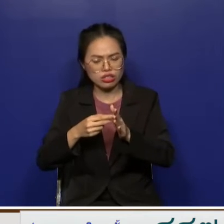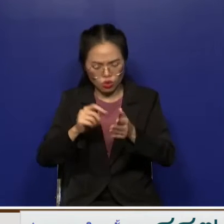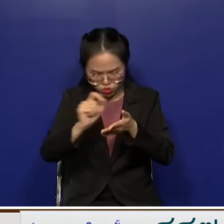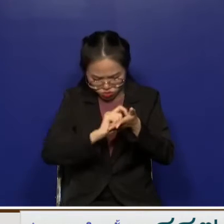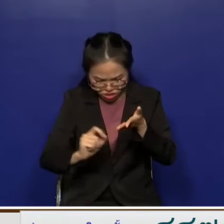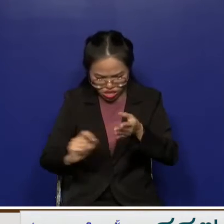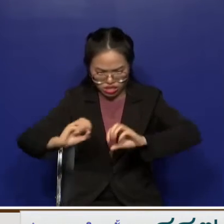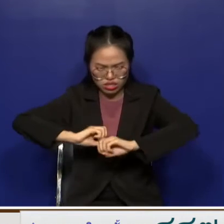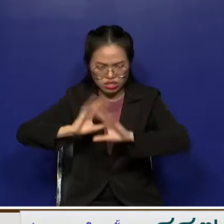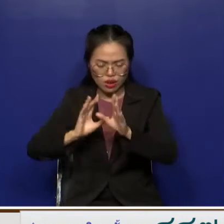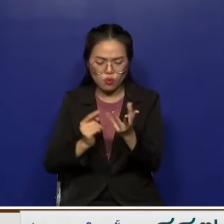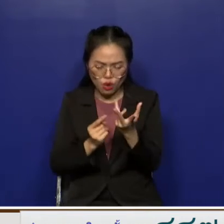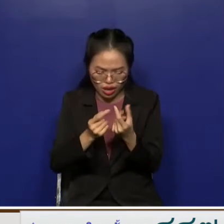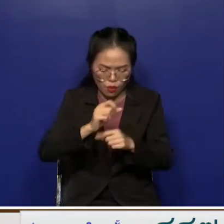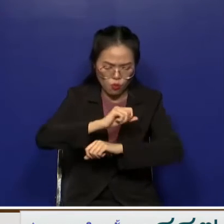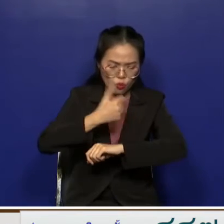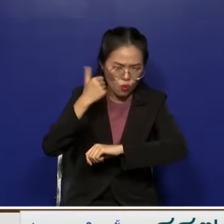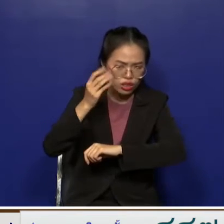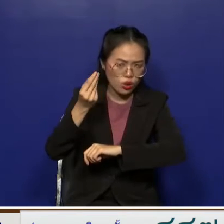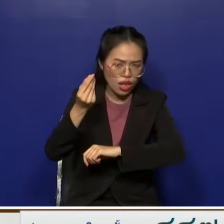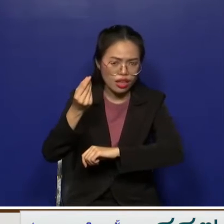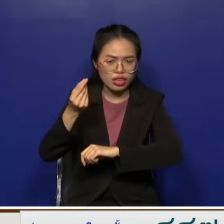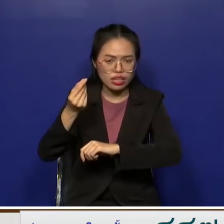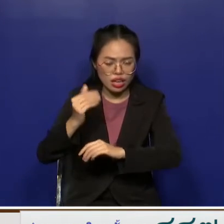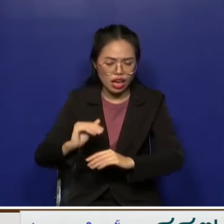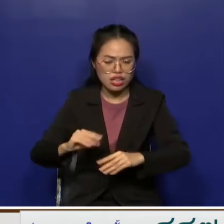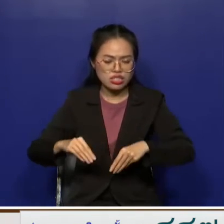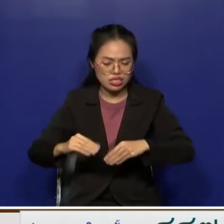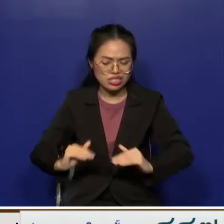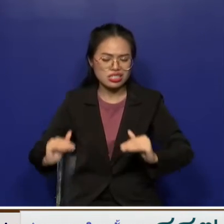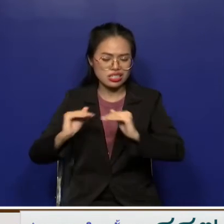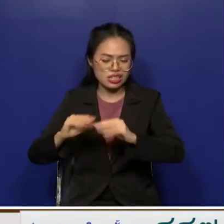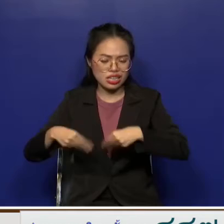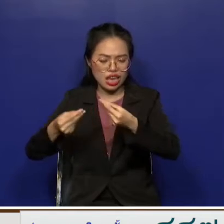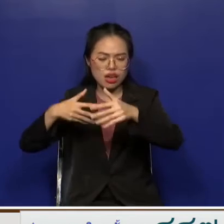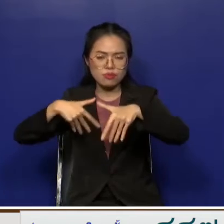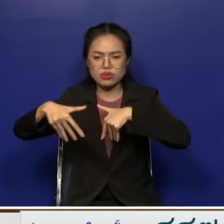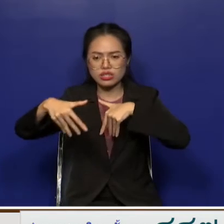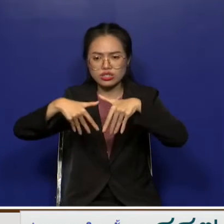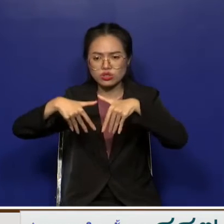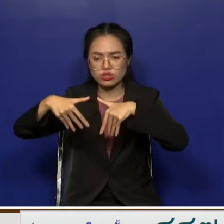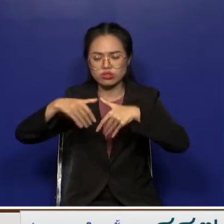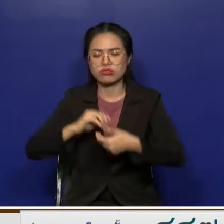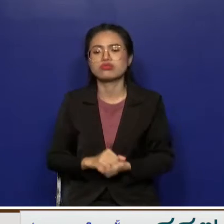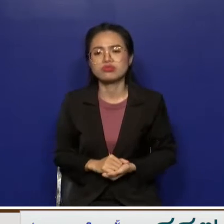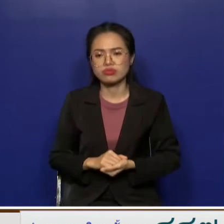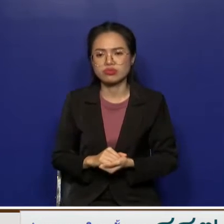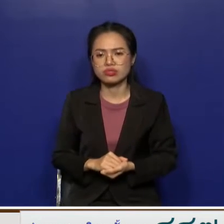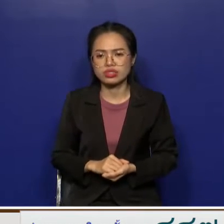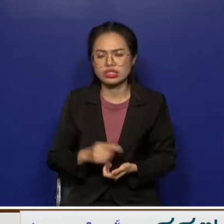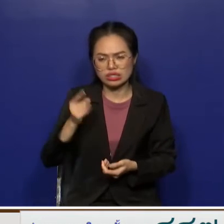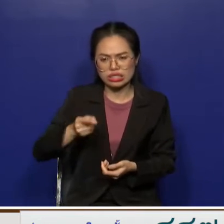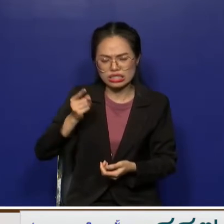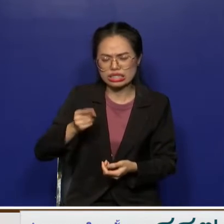ครับว่านับยังไงไม่เดือดร้อนสิทธิและเสรีภาพนี่คือการลงรากกิจจาครับท่านประธานเอาข้อจบไปครับ จริงๆก็